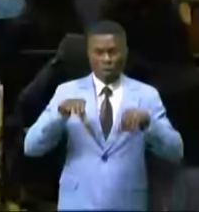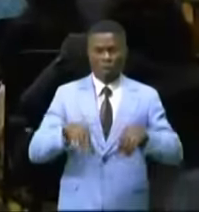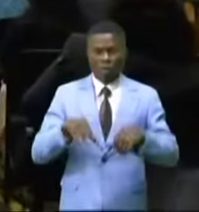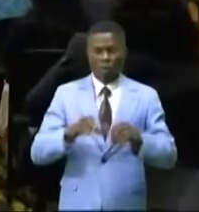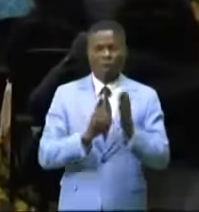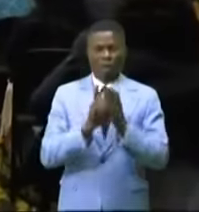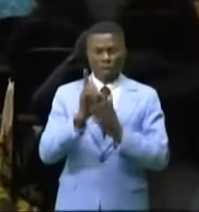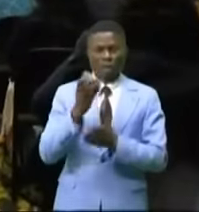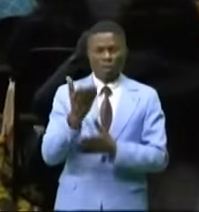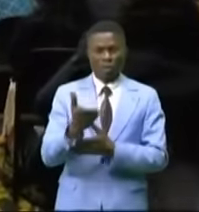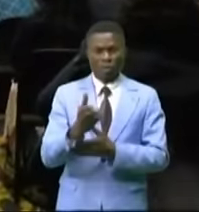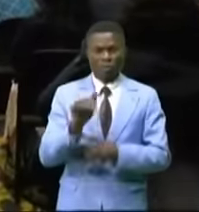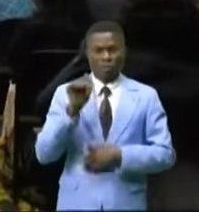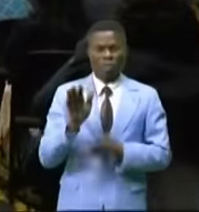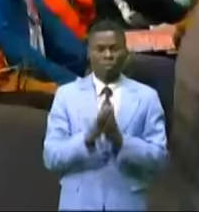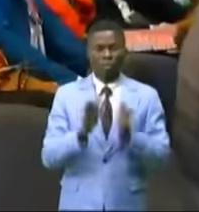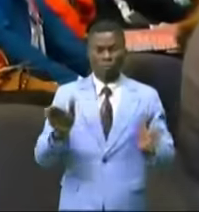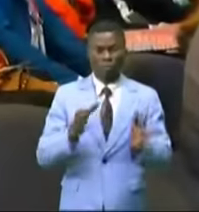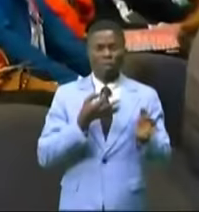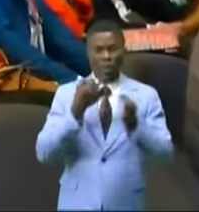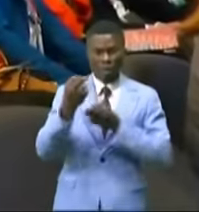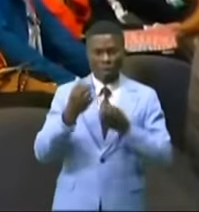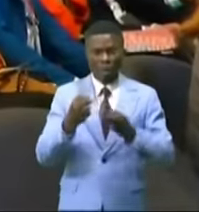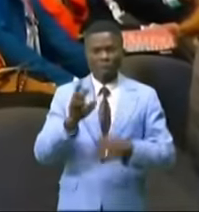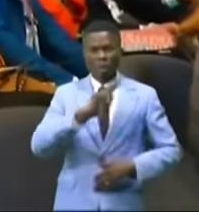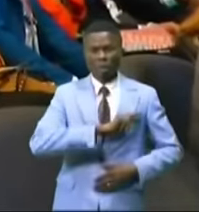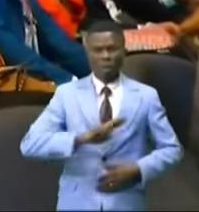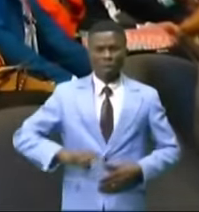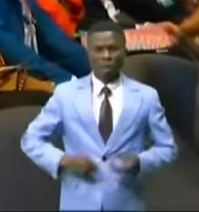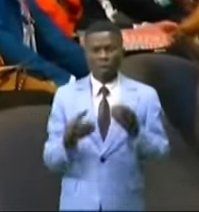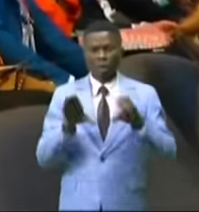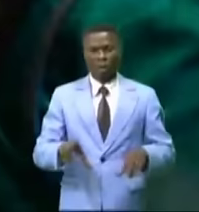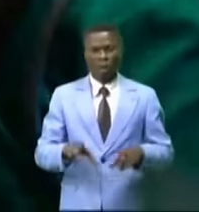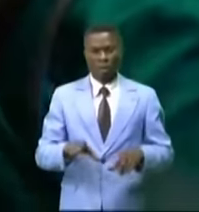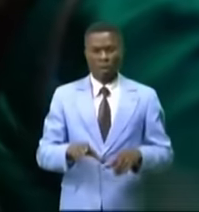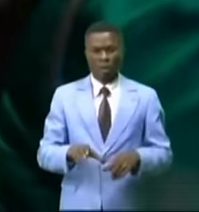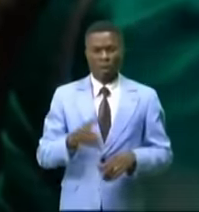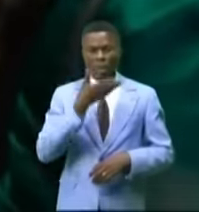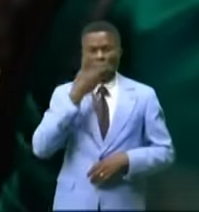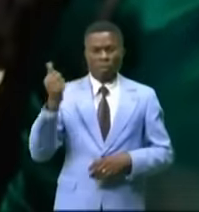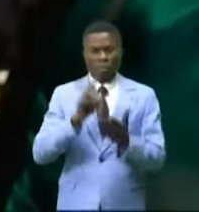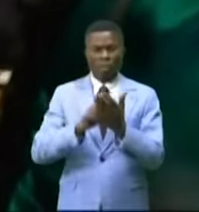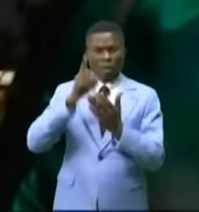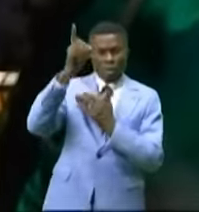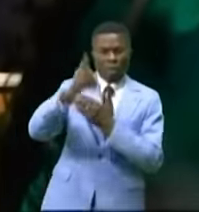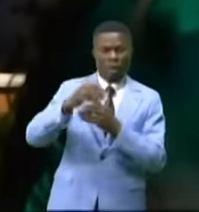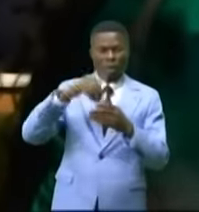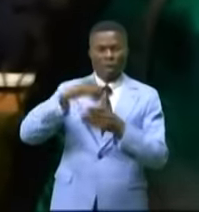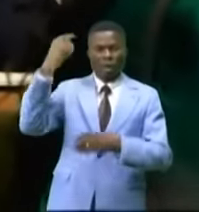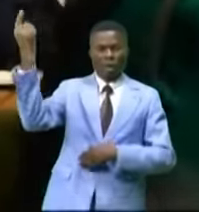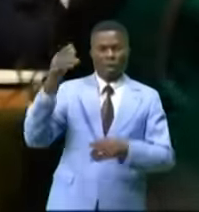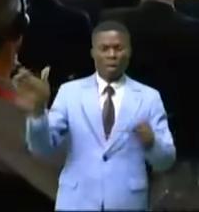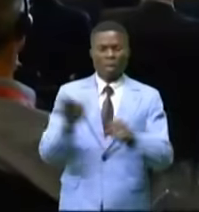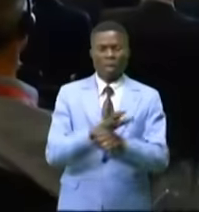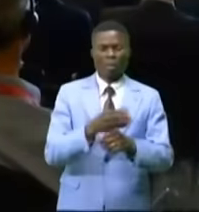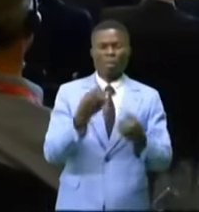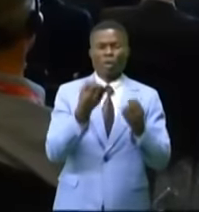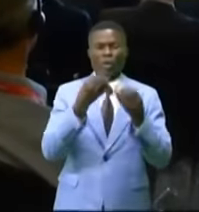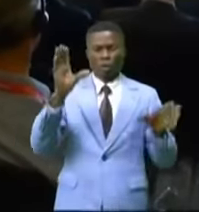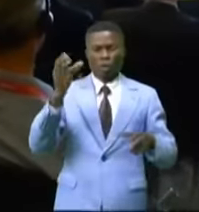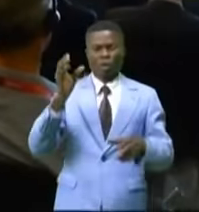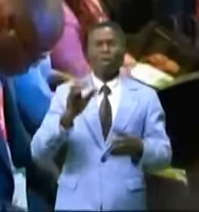se développer. Le DG Miguel a par ailleurs souligné que la RDC était l'une des meilleures destinations au monde, remplie d'opportunités